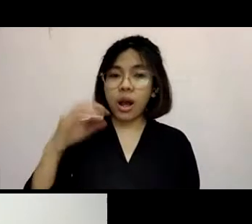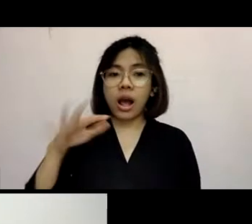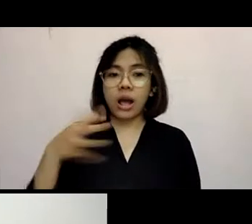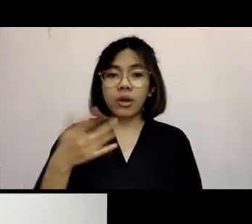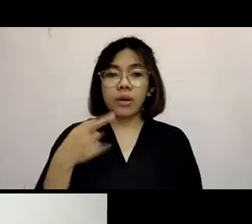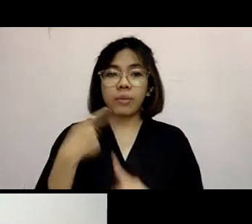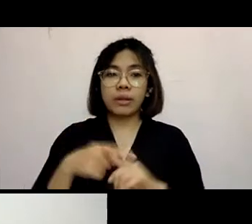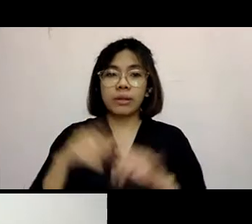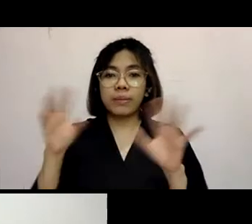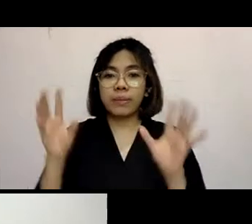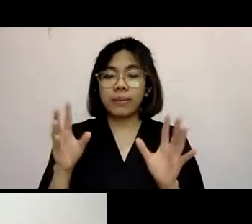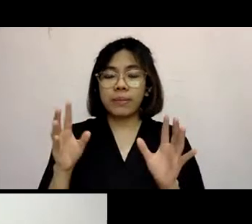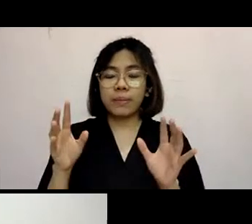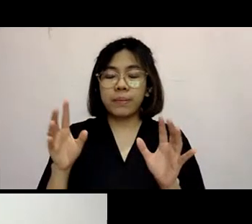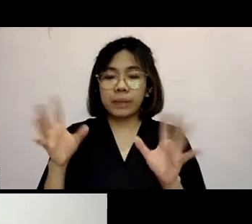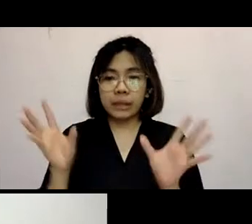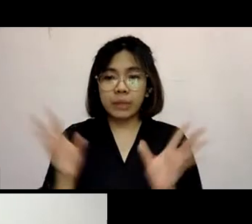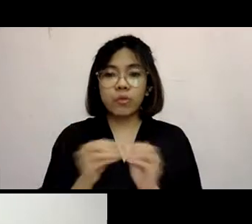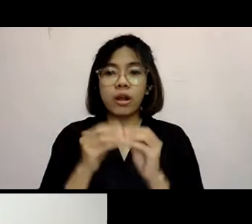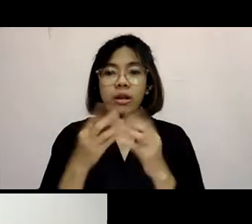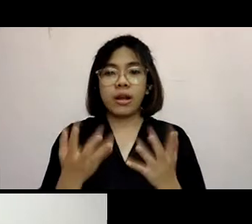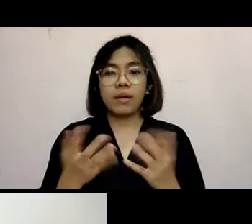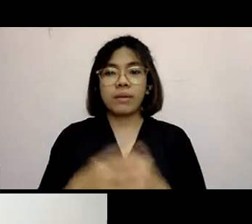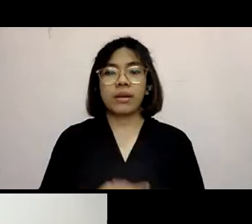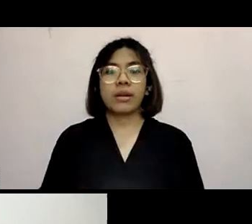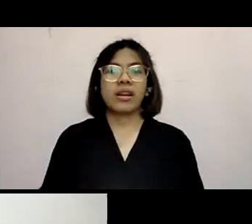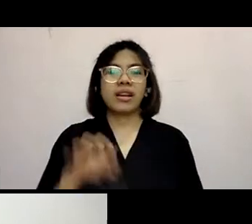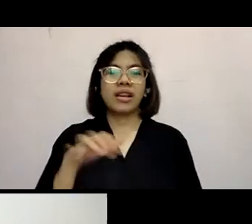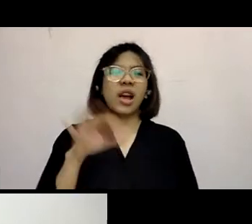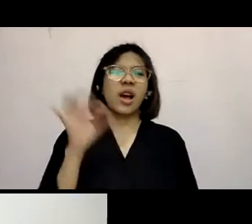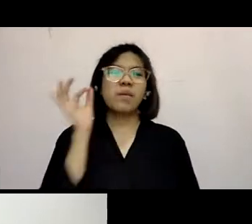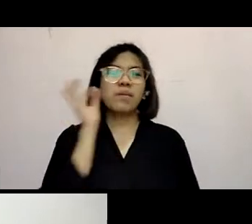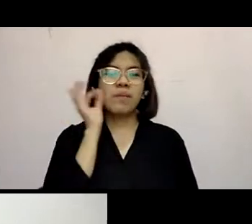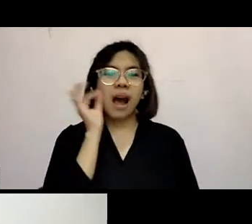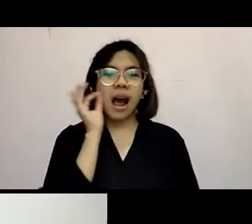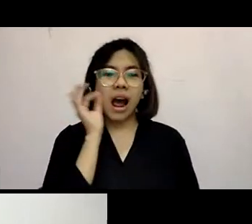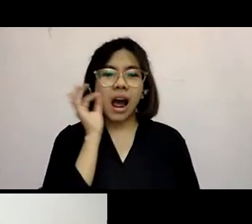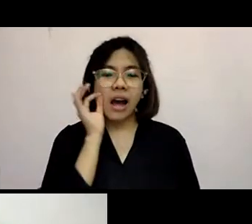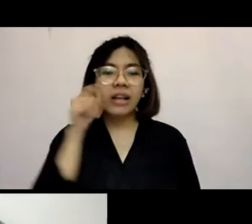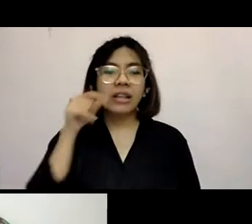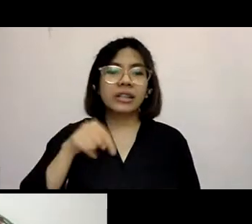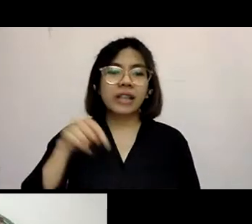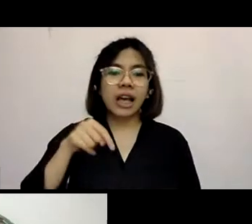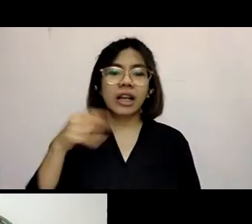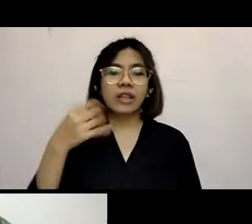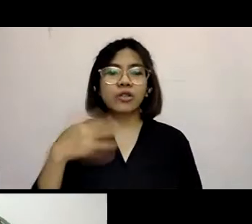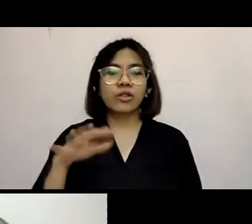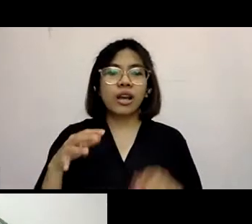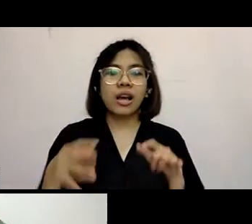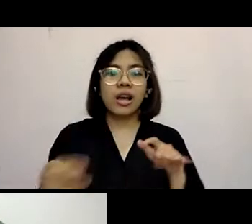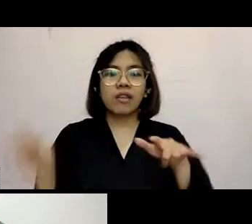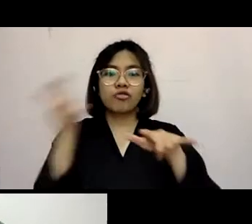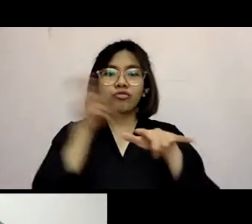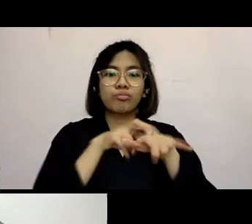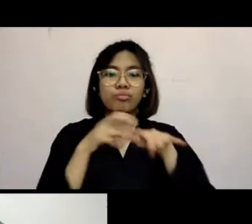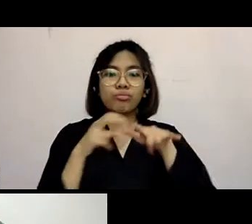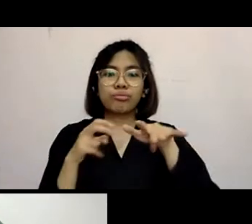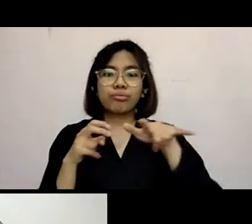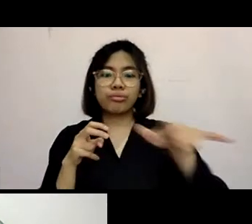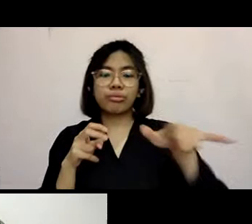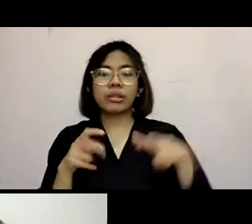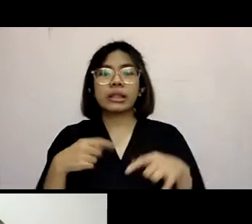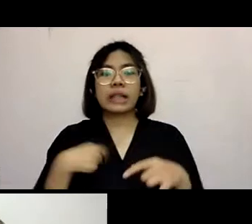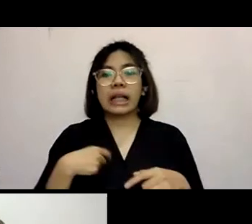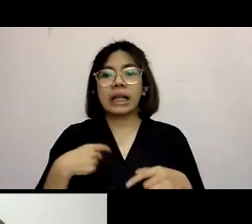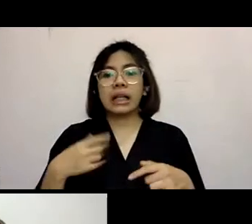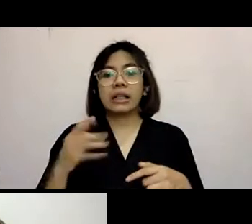penutup silakan Mbak maaf saya udah di belalai salat jadi Posisi